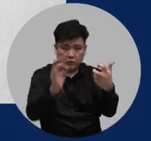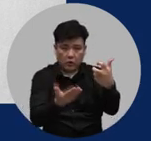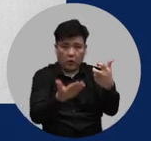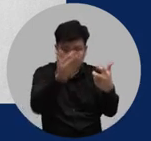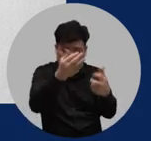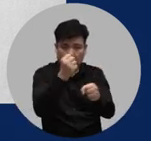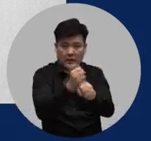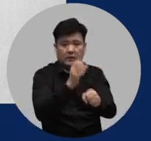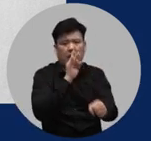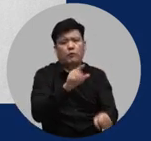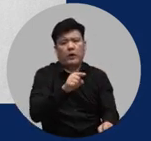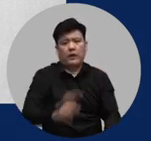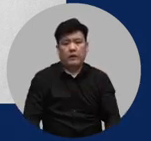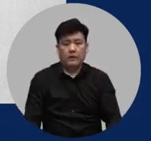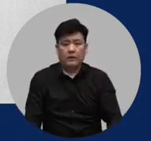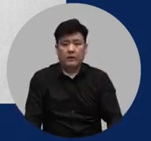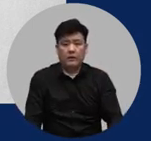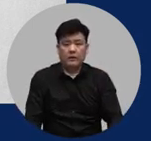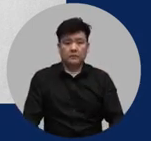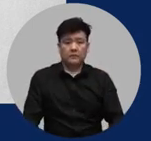70%를 초과하지 않도록 해야 합니다.